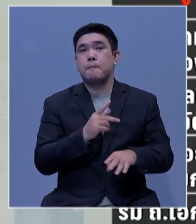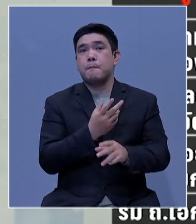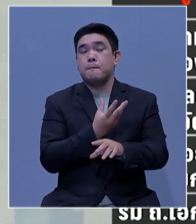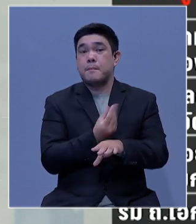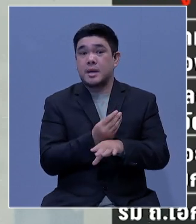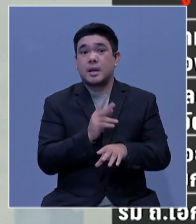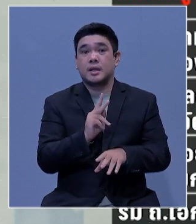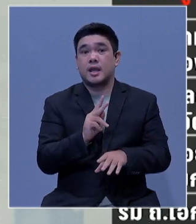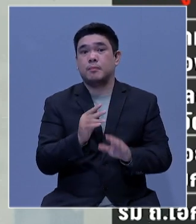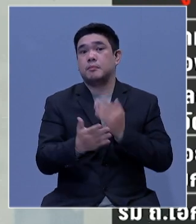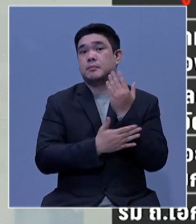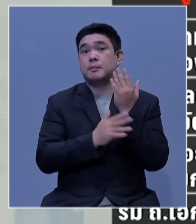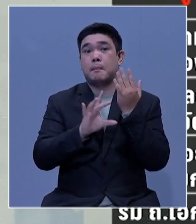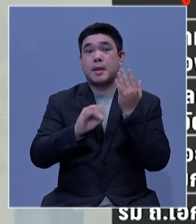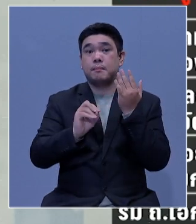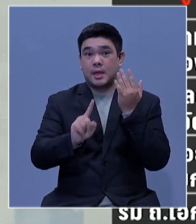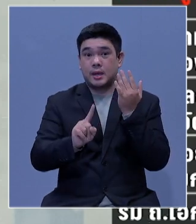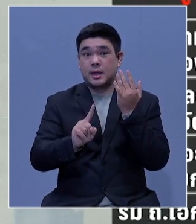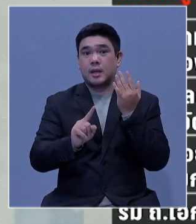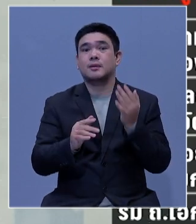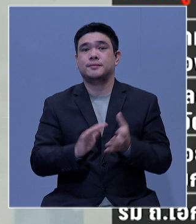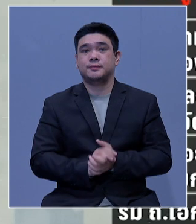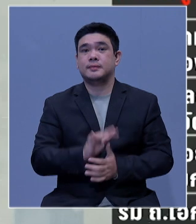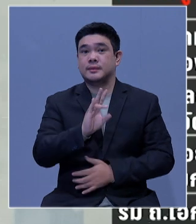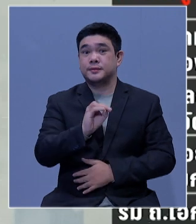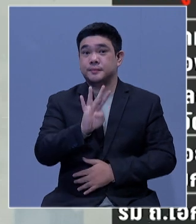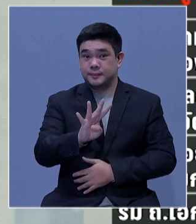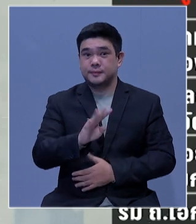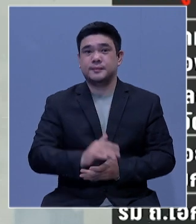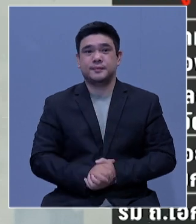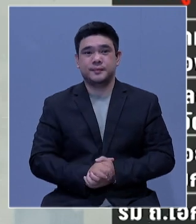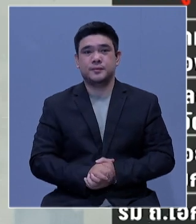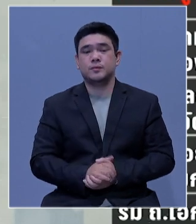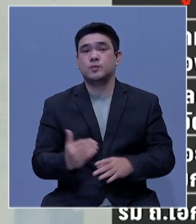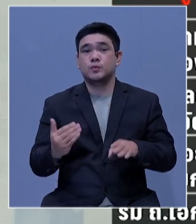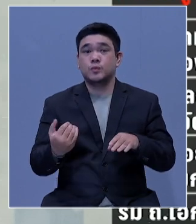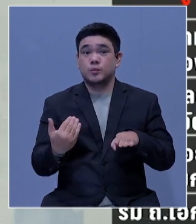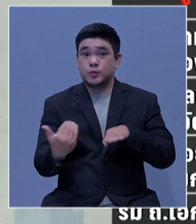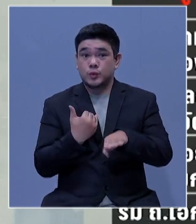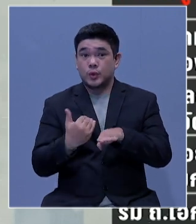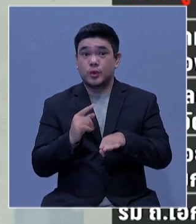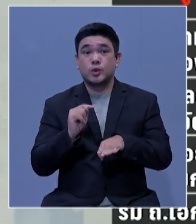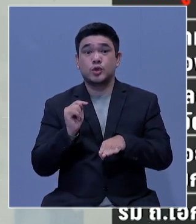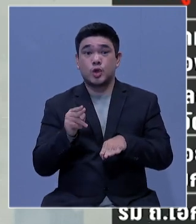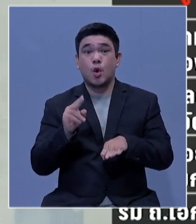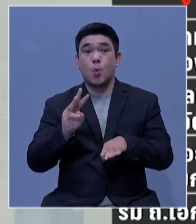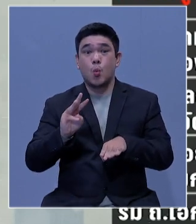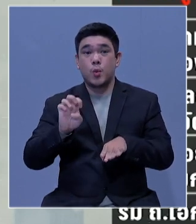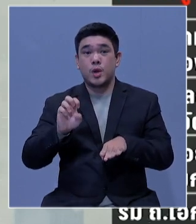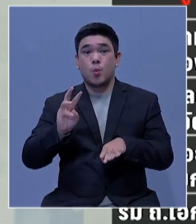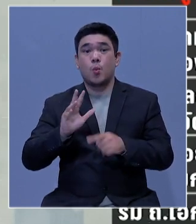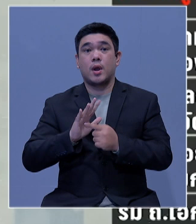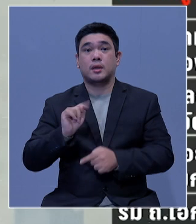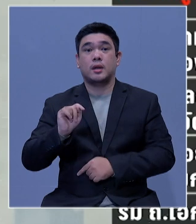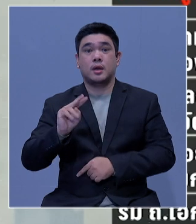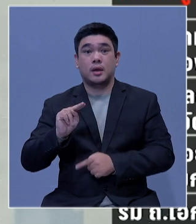81เขตหนองแขม74ไมโครกรัมต่อลูกบาทเมตถนนคลองทวีวัฒนาเขตทวีวัฒนา